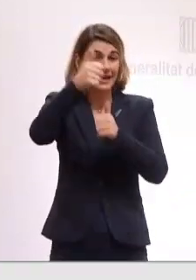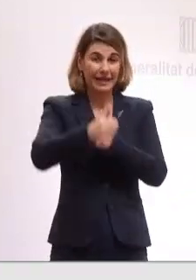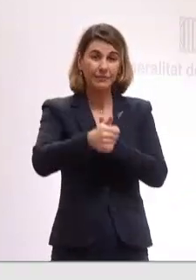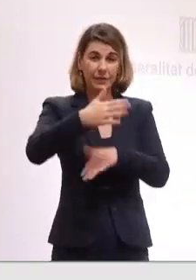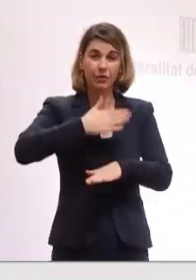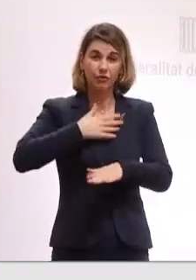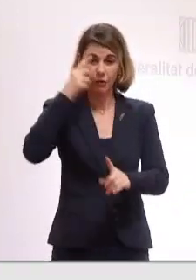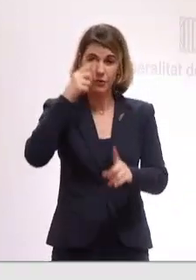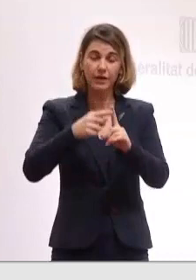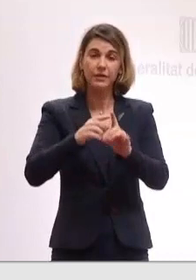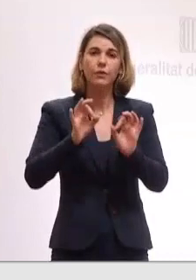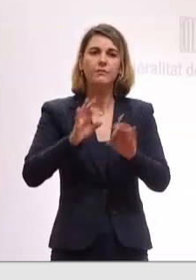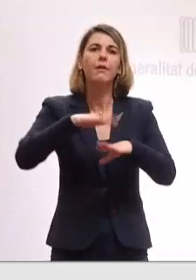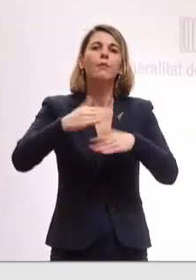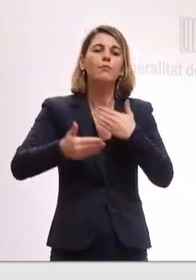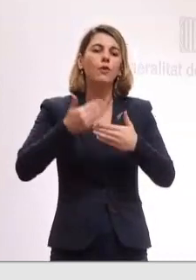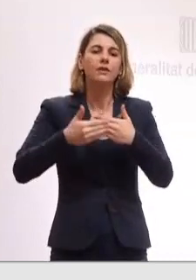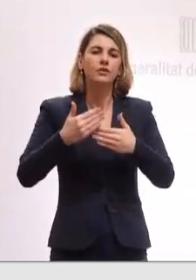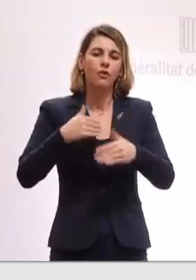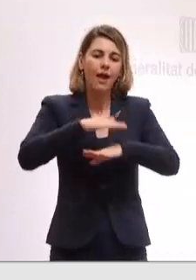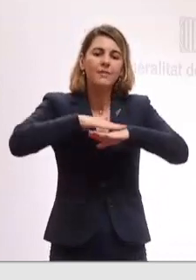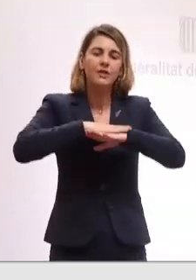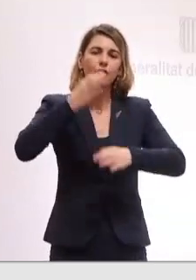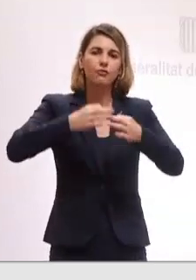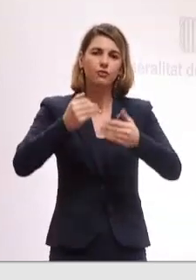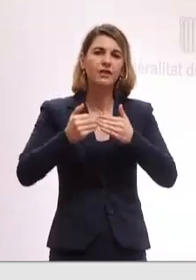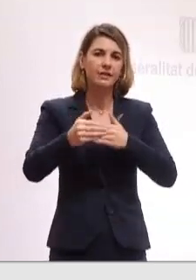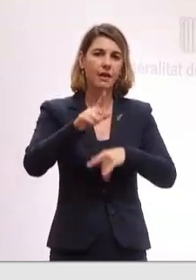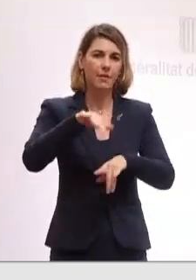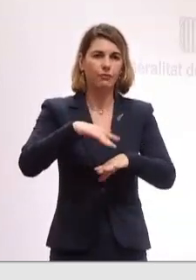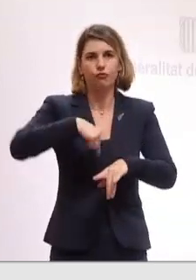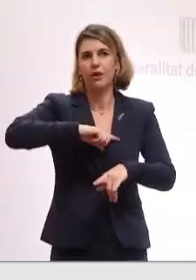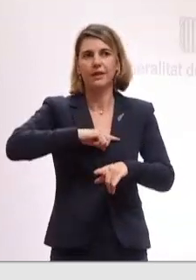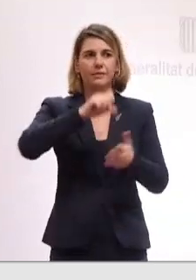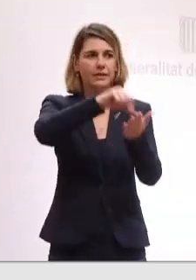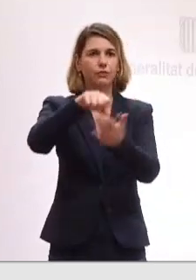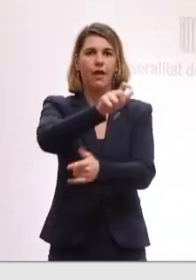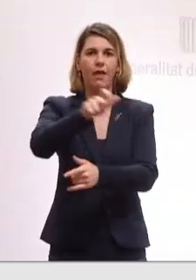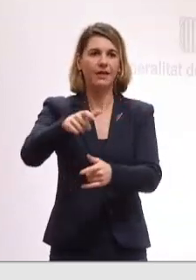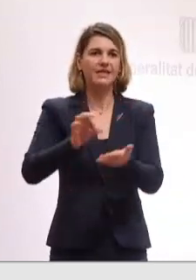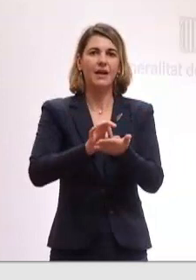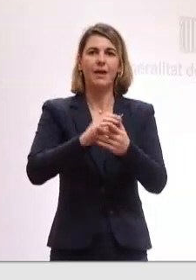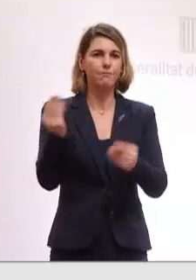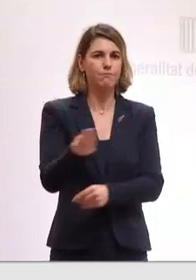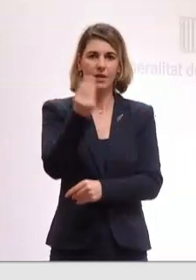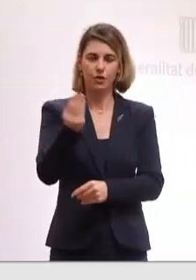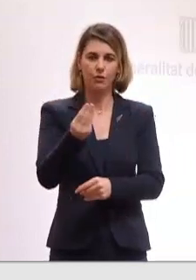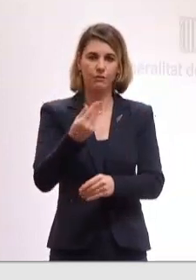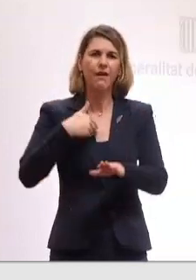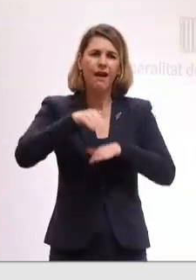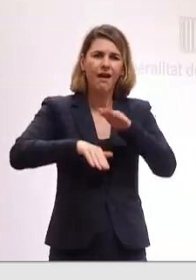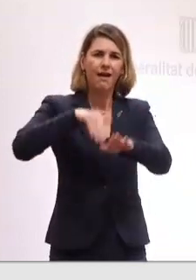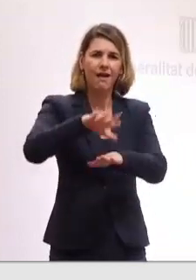d'aconseguir la modernització de l'administració de justícia per donar un millor servei a la ciutadania. S'han fet moltes